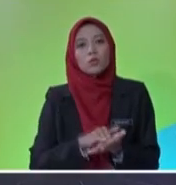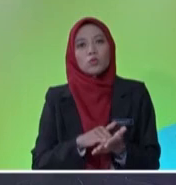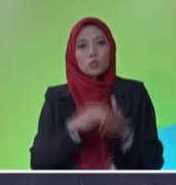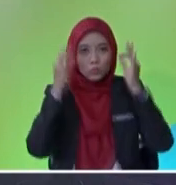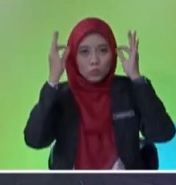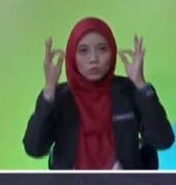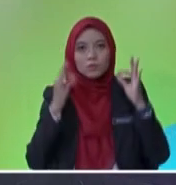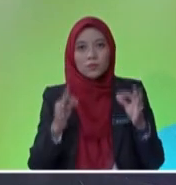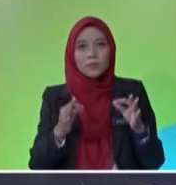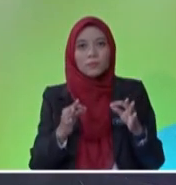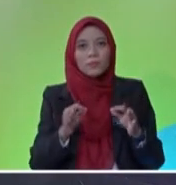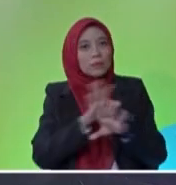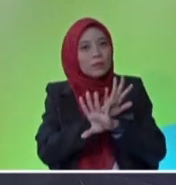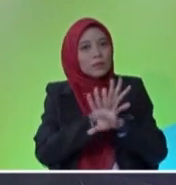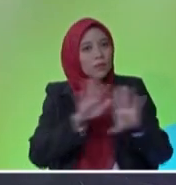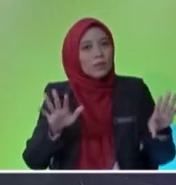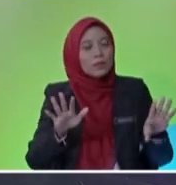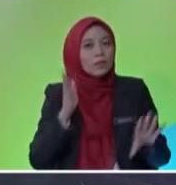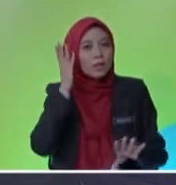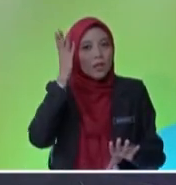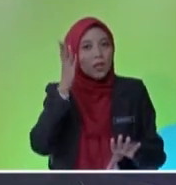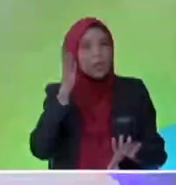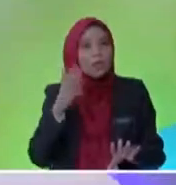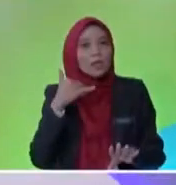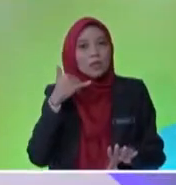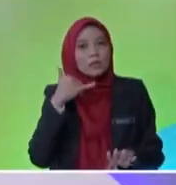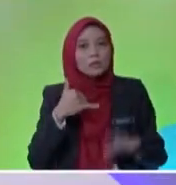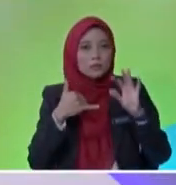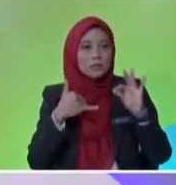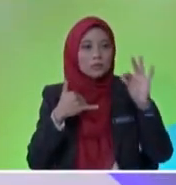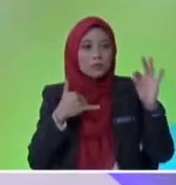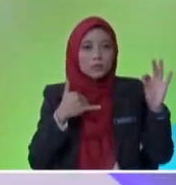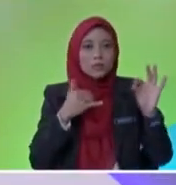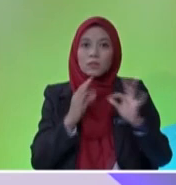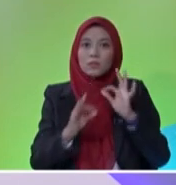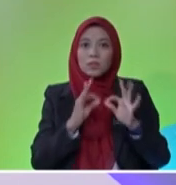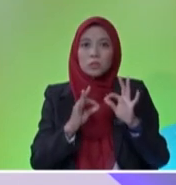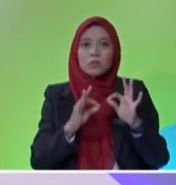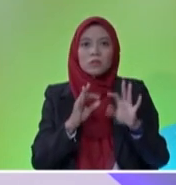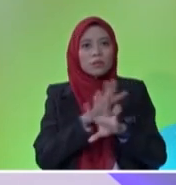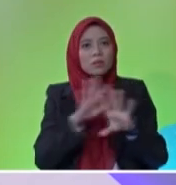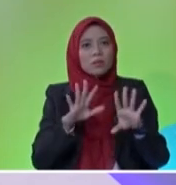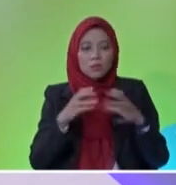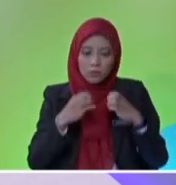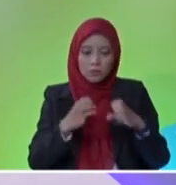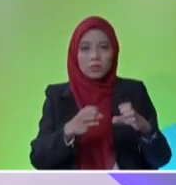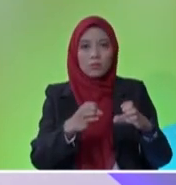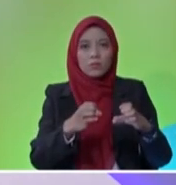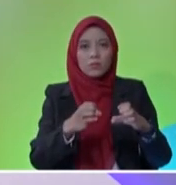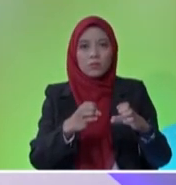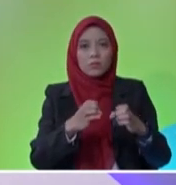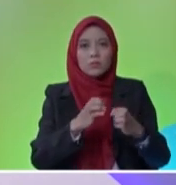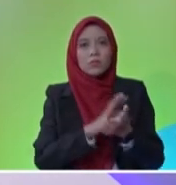adzab Letakkan menghubungi 999 sekiranya tidak berlaku kecemasan Jadi bukan